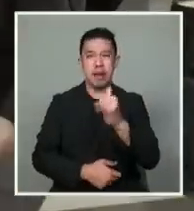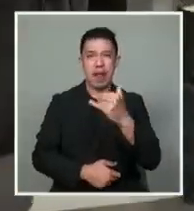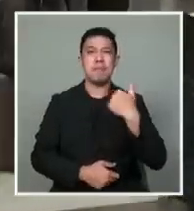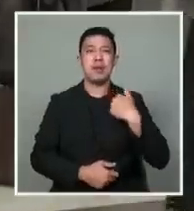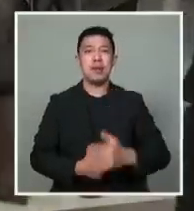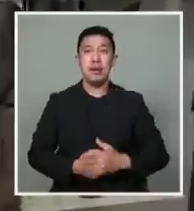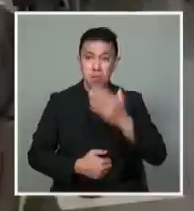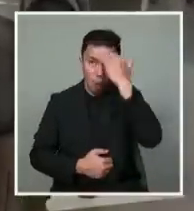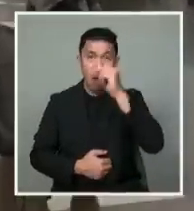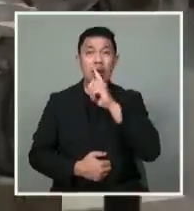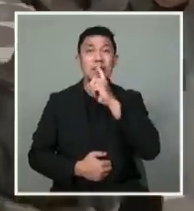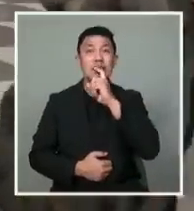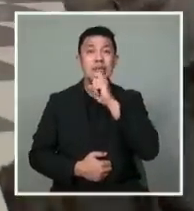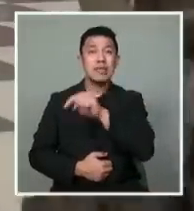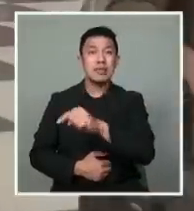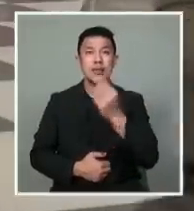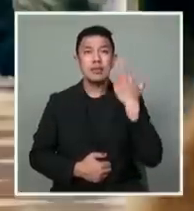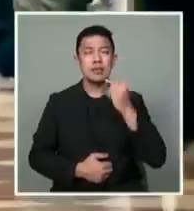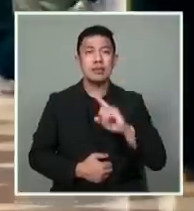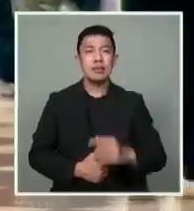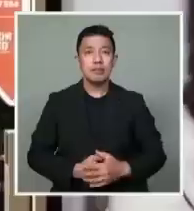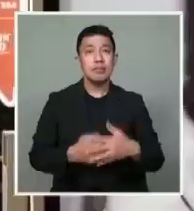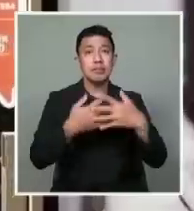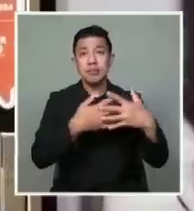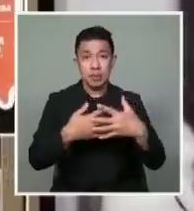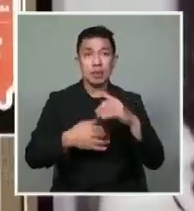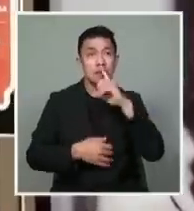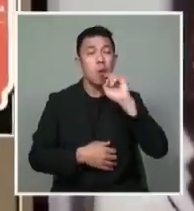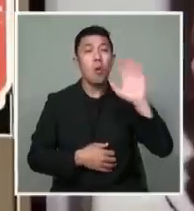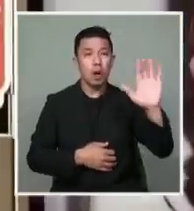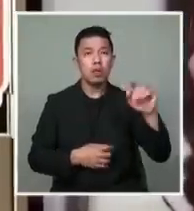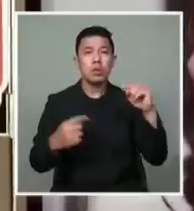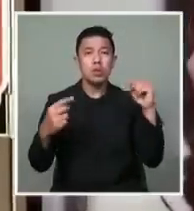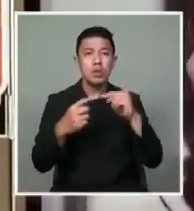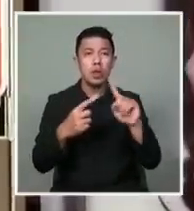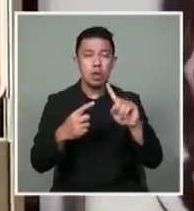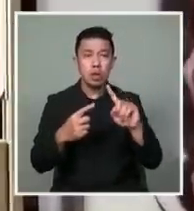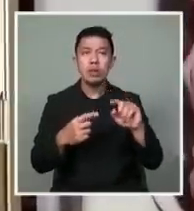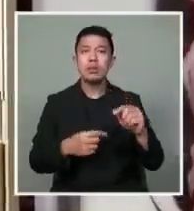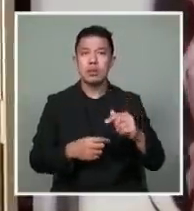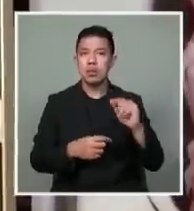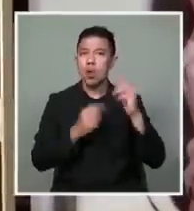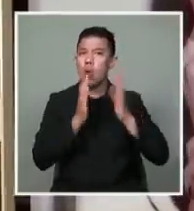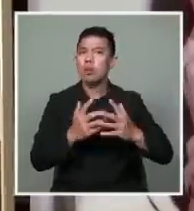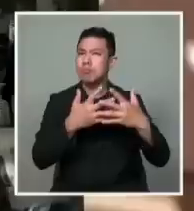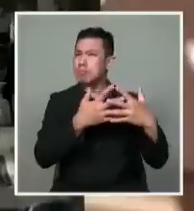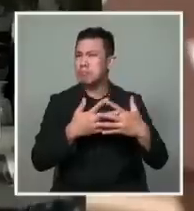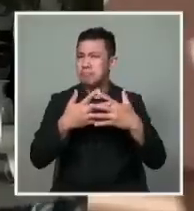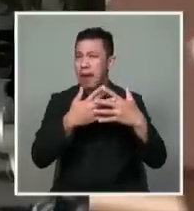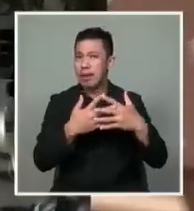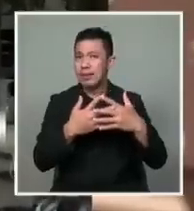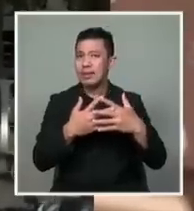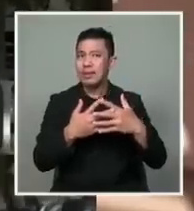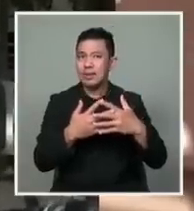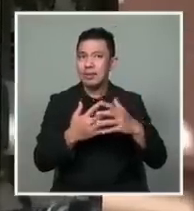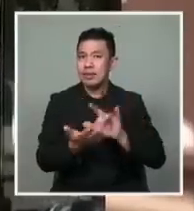เพราะว่าวันอาทิตย์ที่ผ่านมาเนี่ยนะคะตอนนี้สหรัฐก็ยังเป็นวันอาทิตย์อยู่ค่ะเป็นวันที่คาดการว่าคนอเมริกันจะเดิน